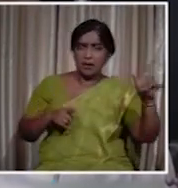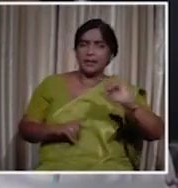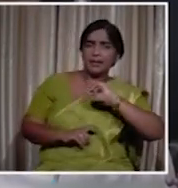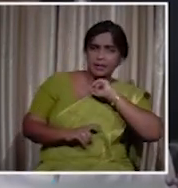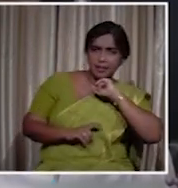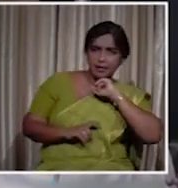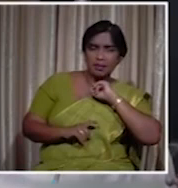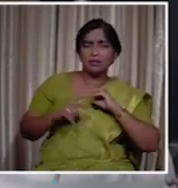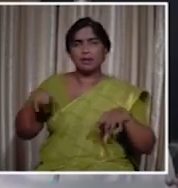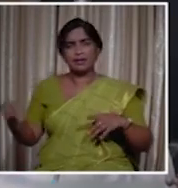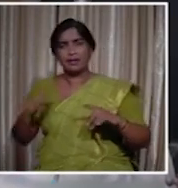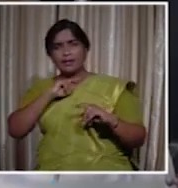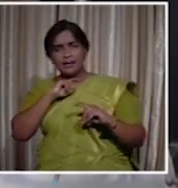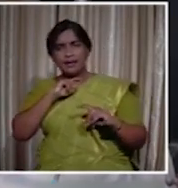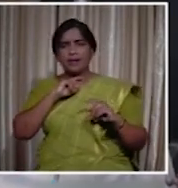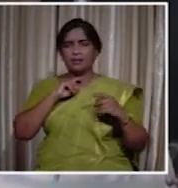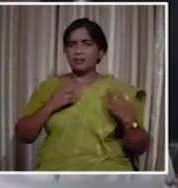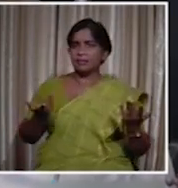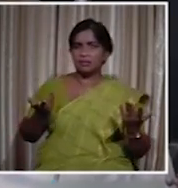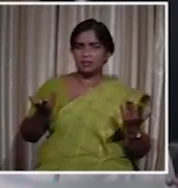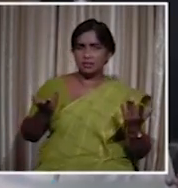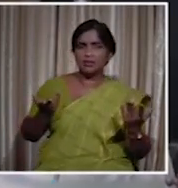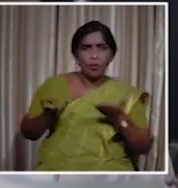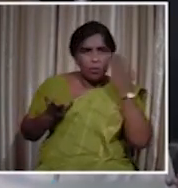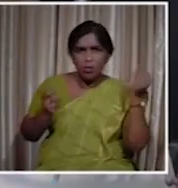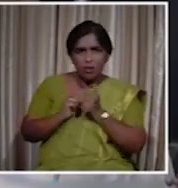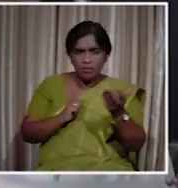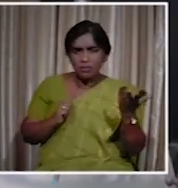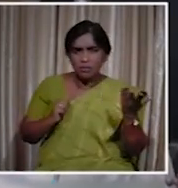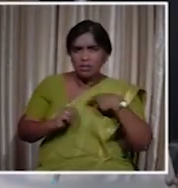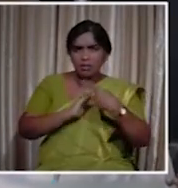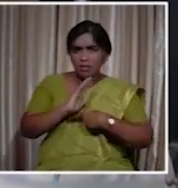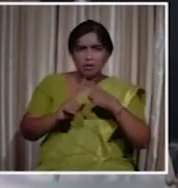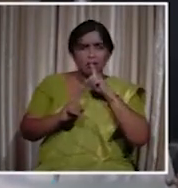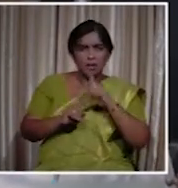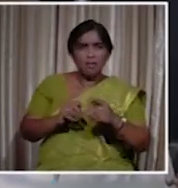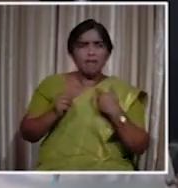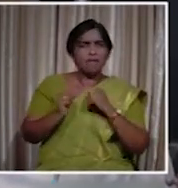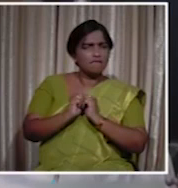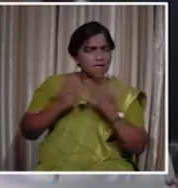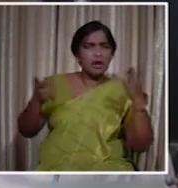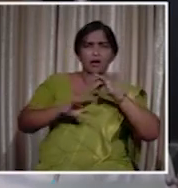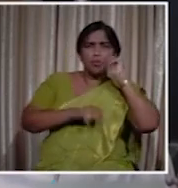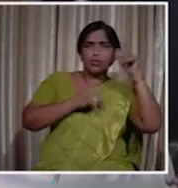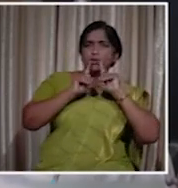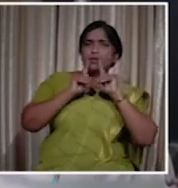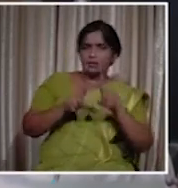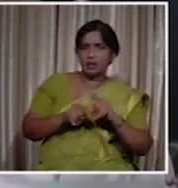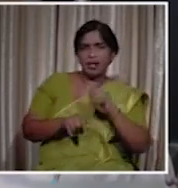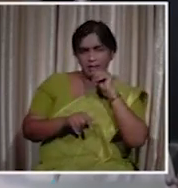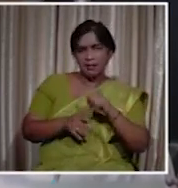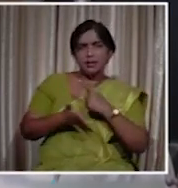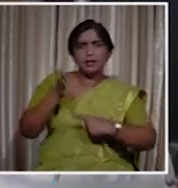ගහනවා, ඒ පැත්තෙන් කෑ ගහනවා. අපි පුළුවන් ද මේක? මේ රට කියන අපි ඌමනා නැහැ කියලා. ඇත්ත වශයෙන්මයි